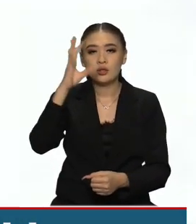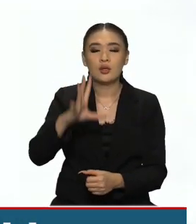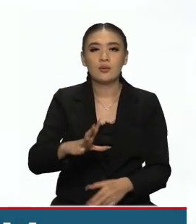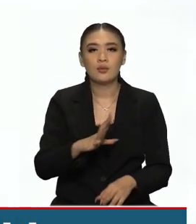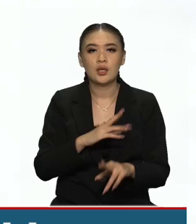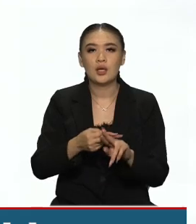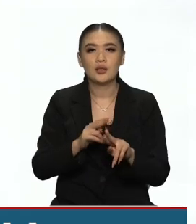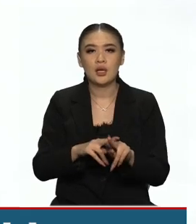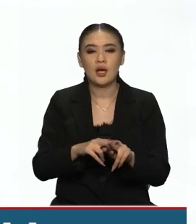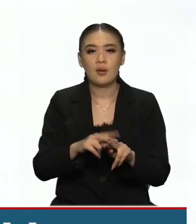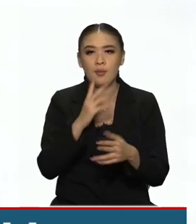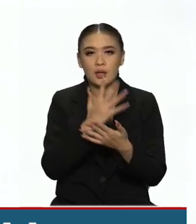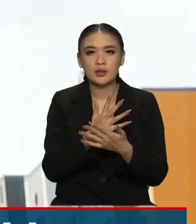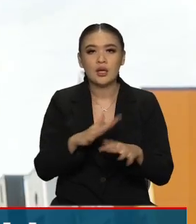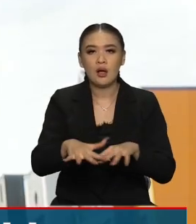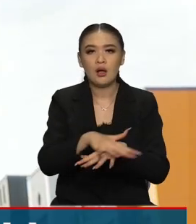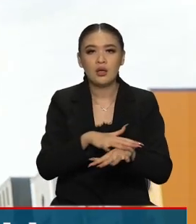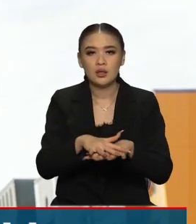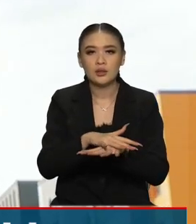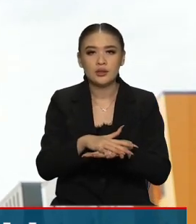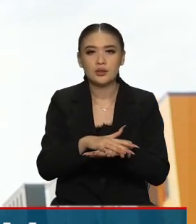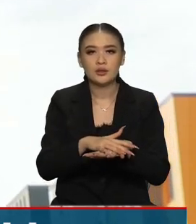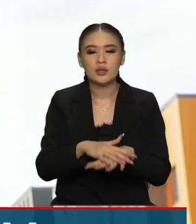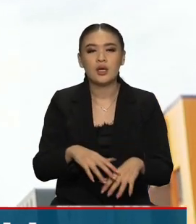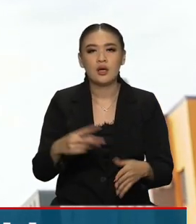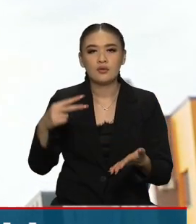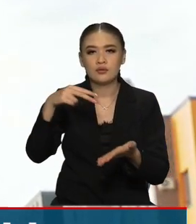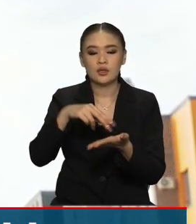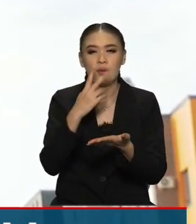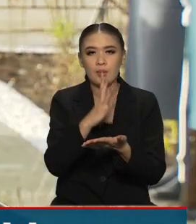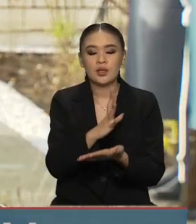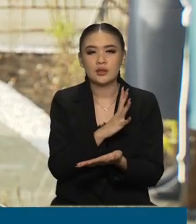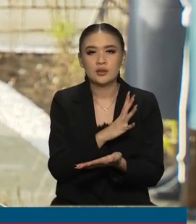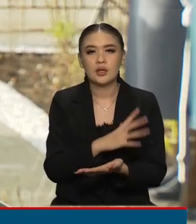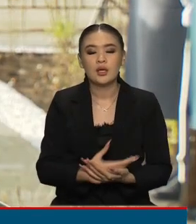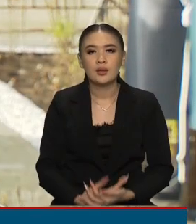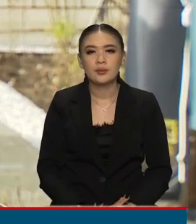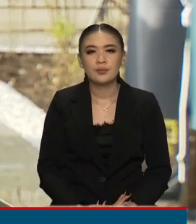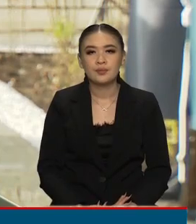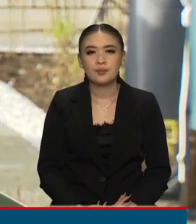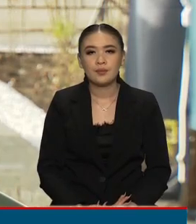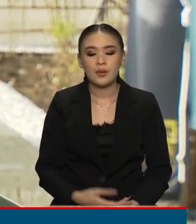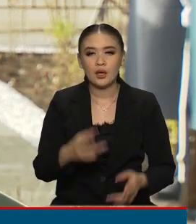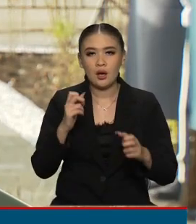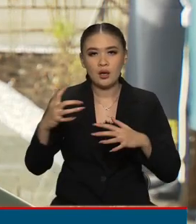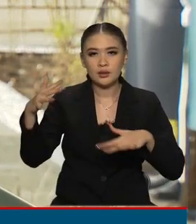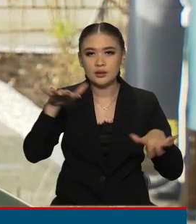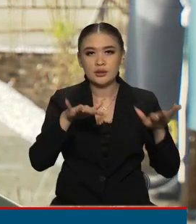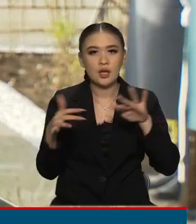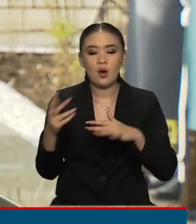тау тұлғаның тұрпаты да халық алдында қасқайып тұруы заңдылық. Тұғырын өзі Асқар тау ретінде